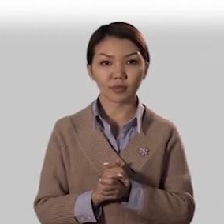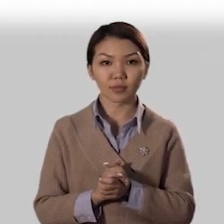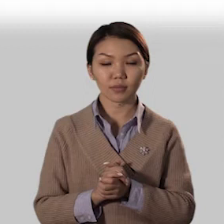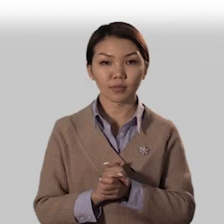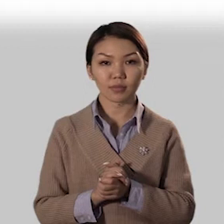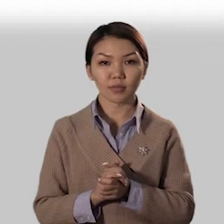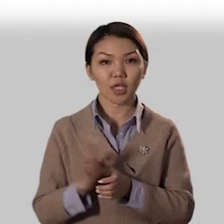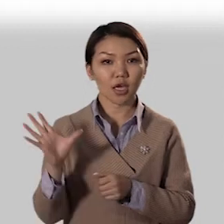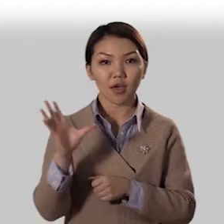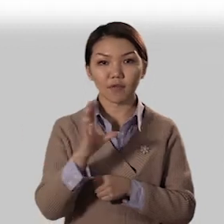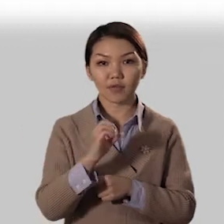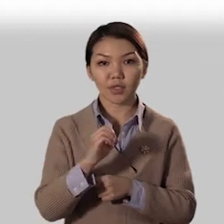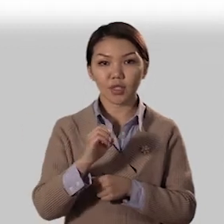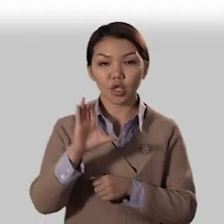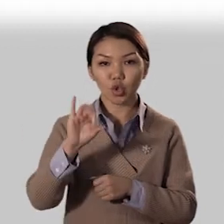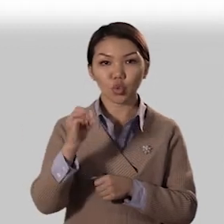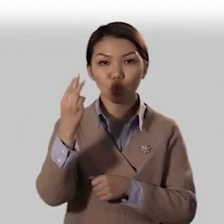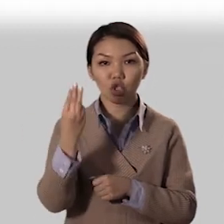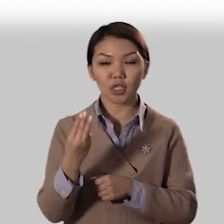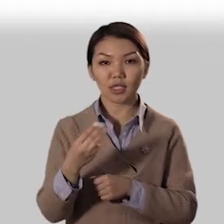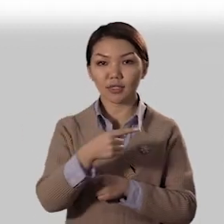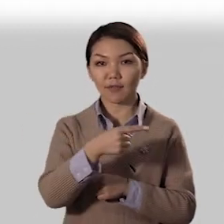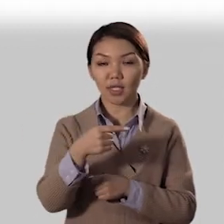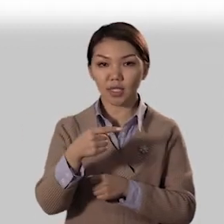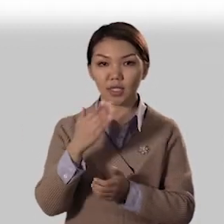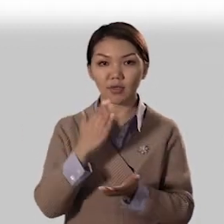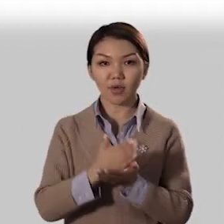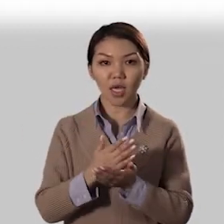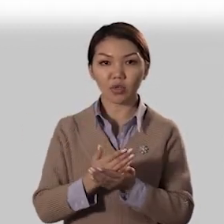все существительные неодушевленные